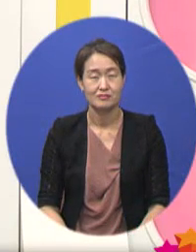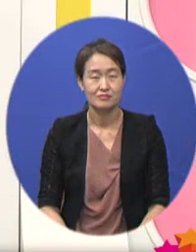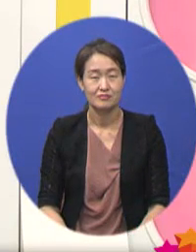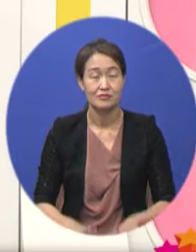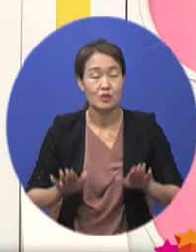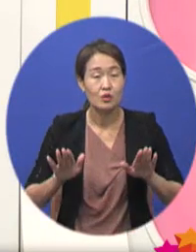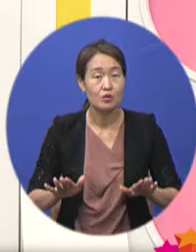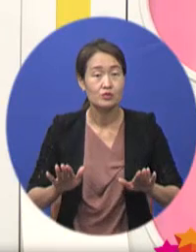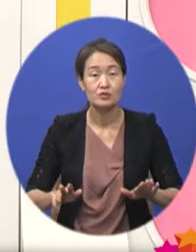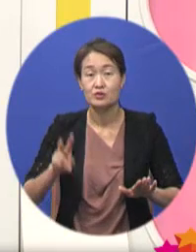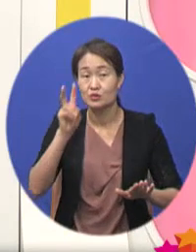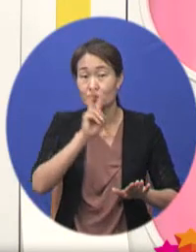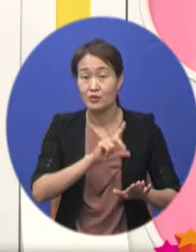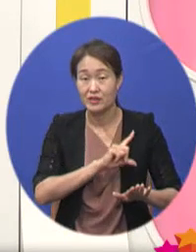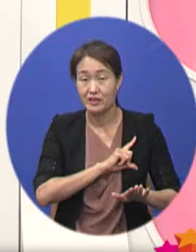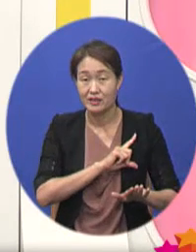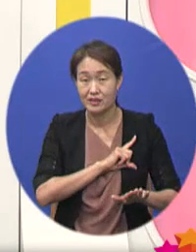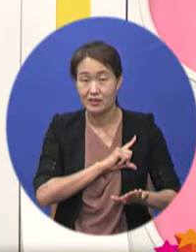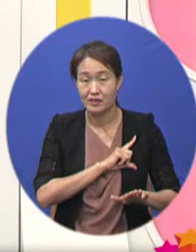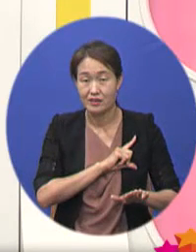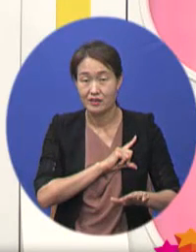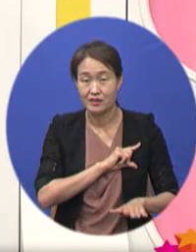자, 오늘 노래 불러주실 제목?